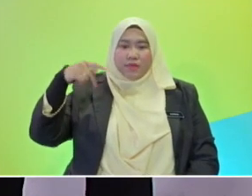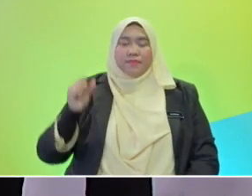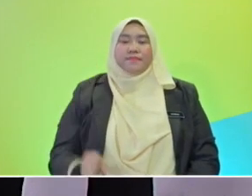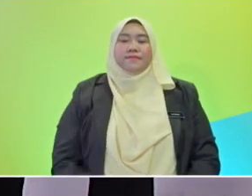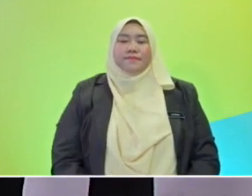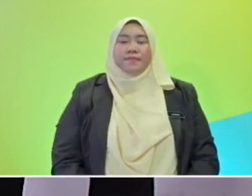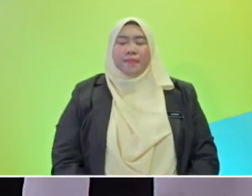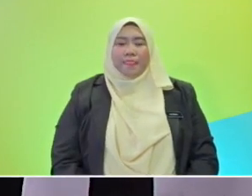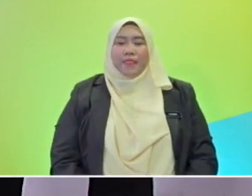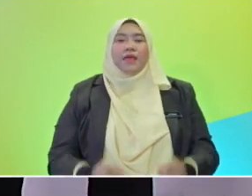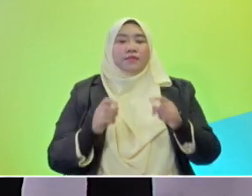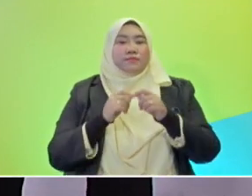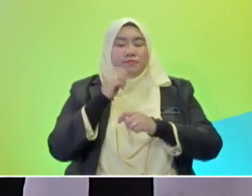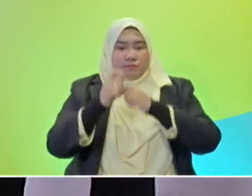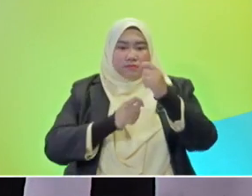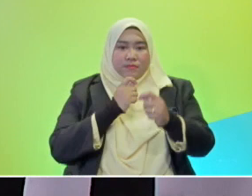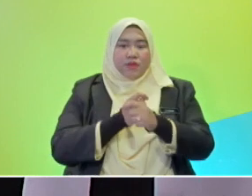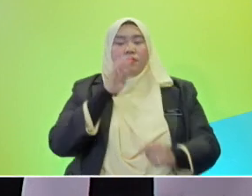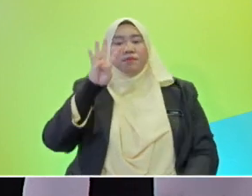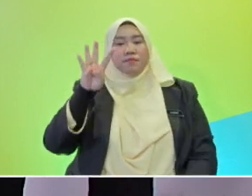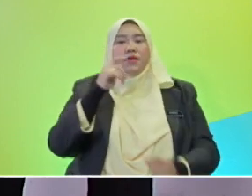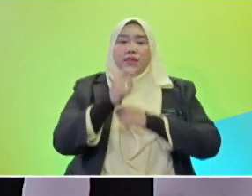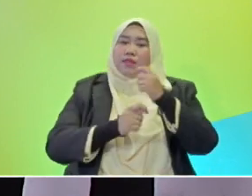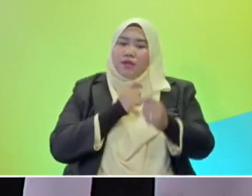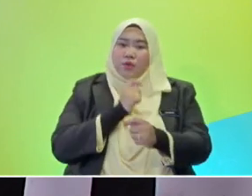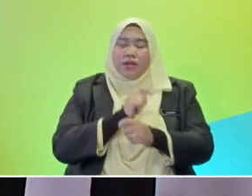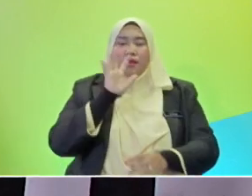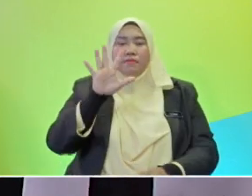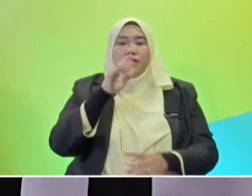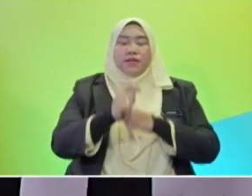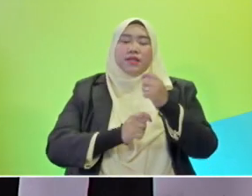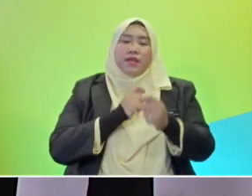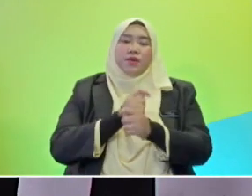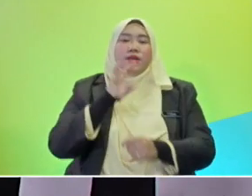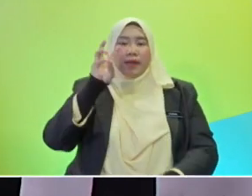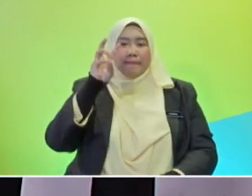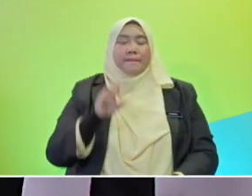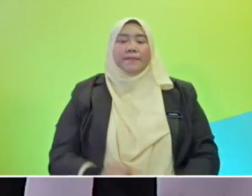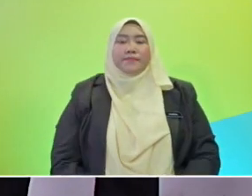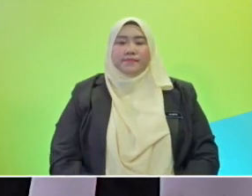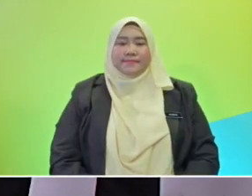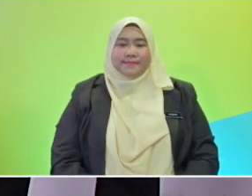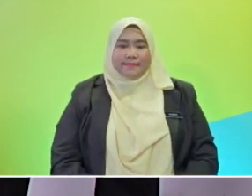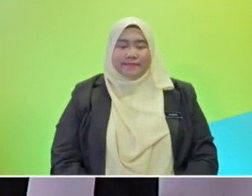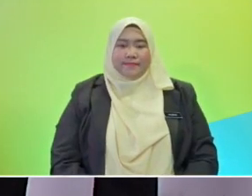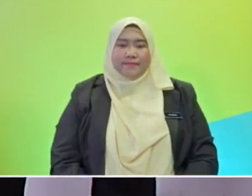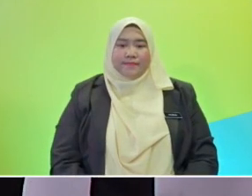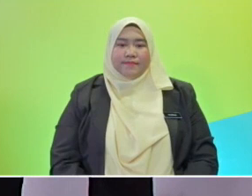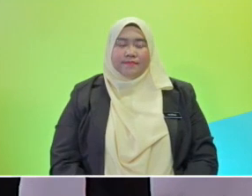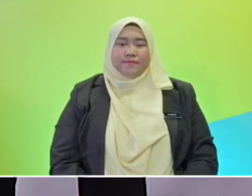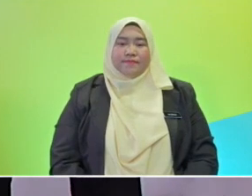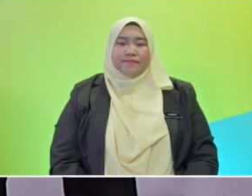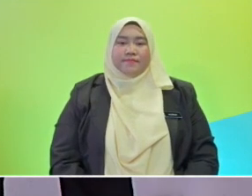sejarah tahun 4 sejarah tahun 5 dan sejarah tahun 6 semakan Oke seterusnya